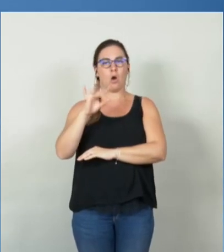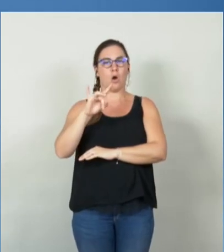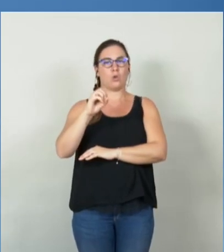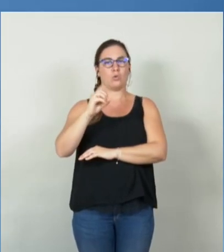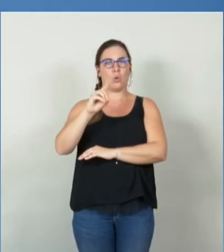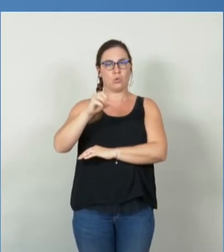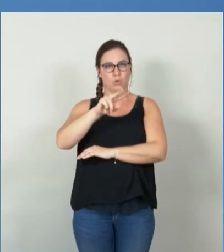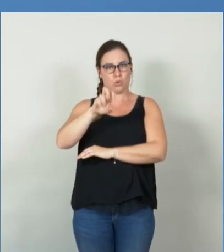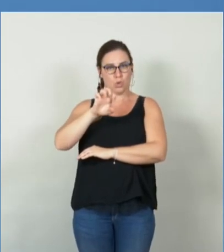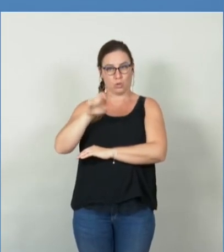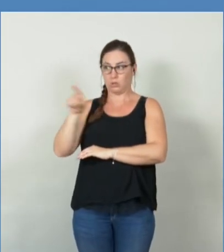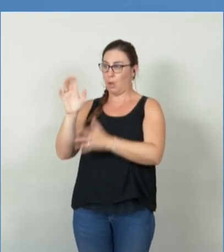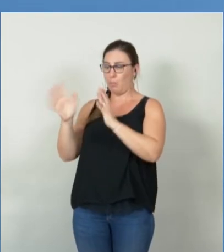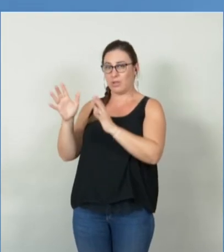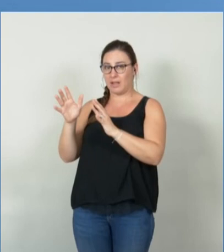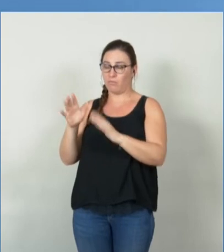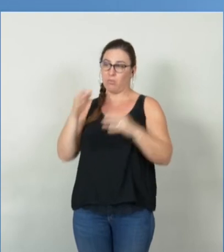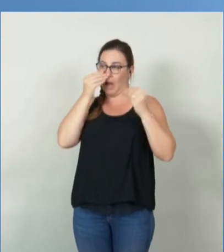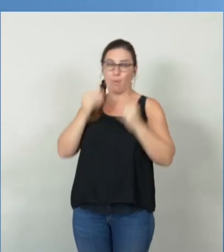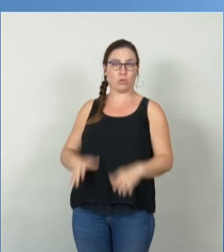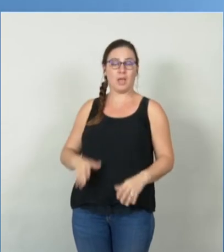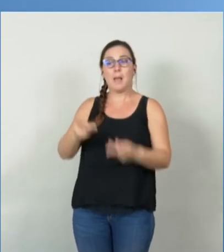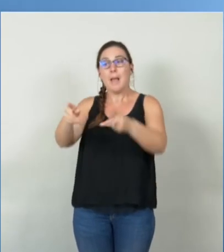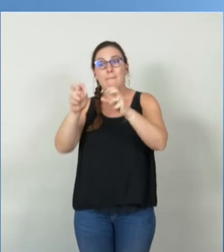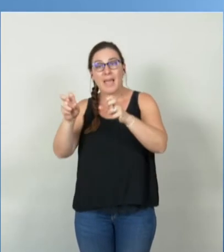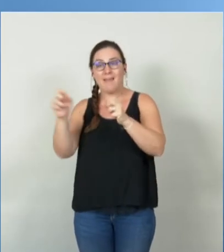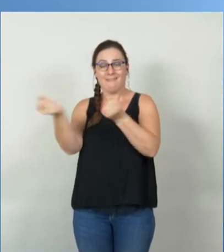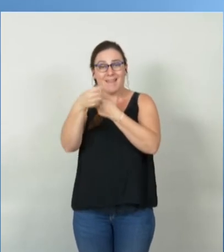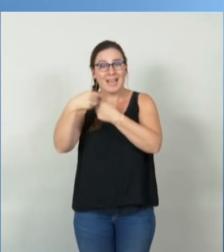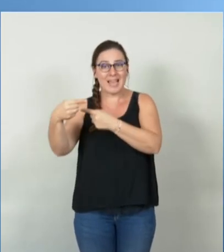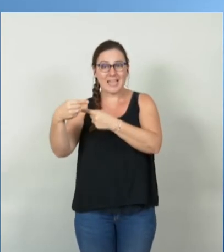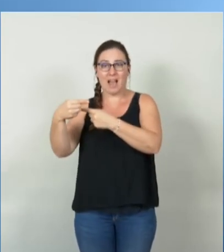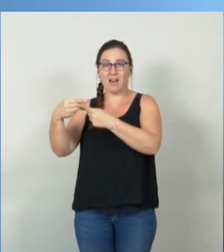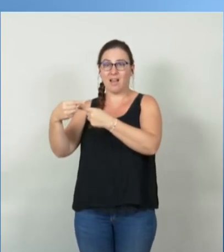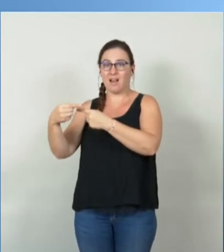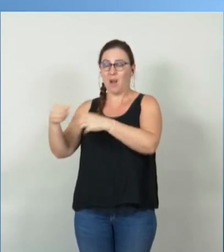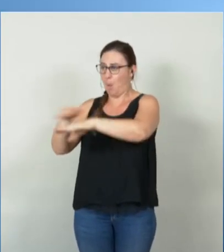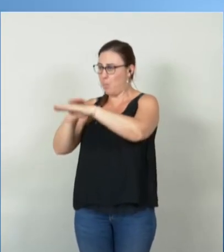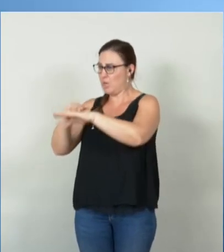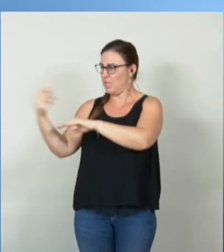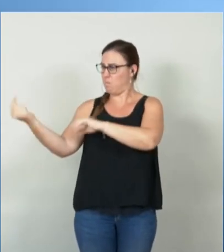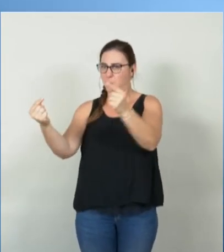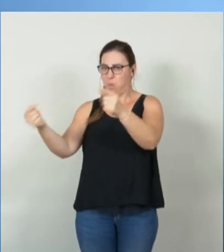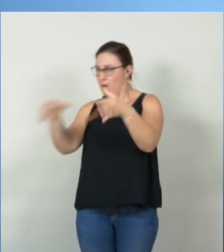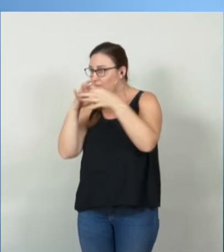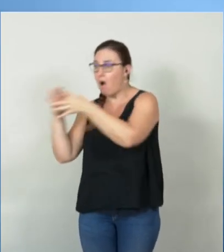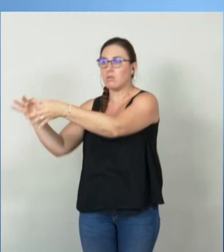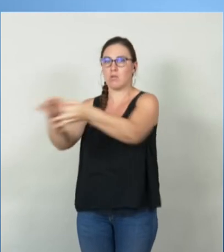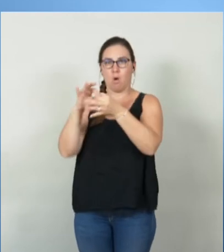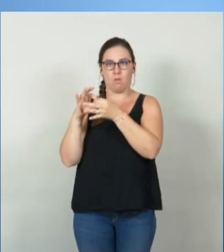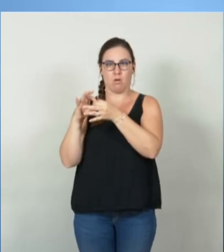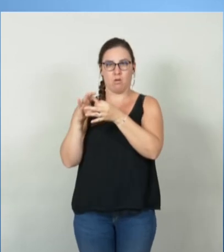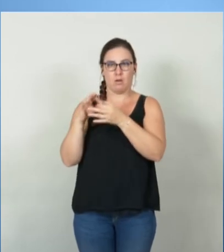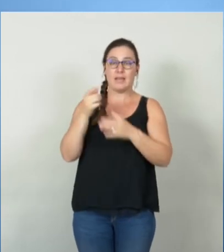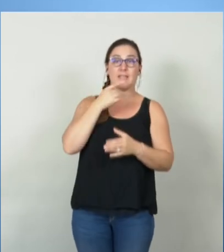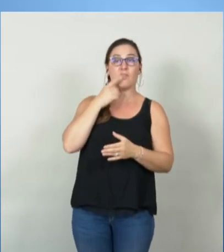résignation la paix ne peut se faire qu'avec ces adversaires politiques ce qui veut dire ne pas